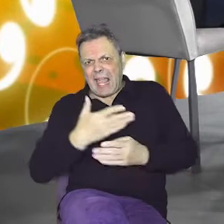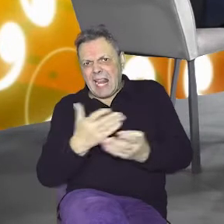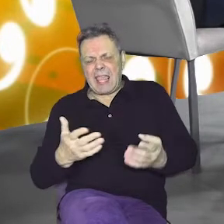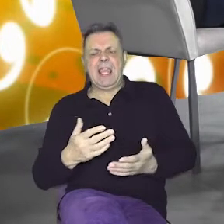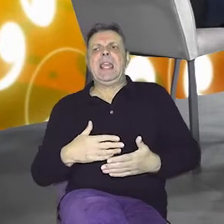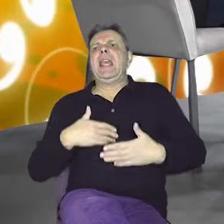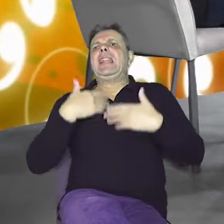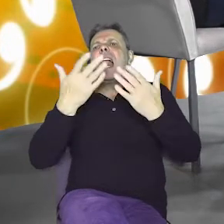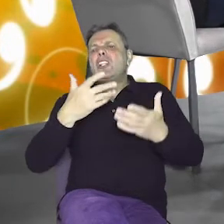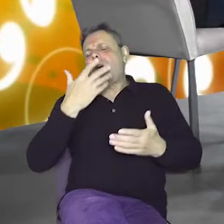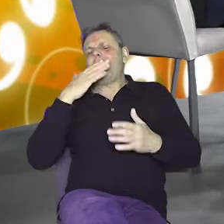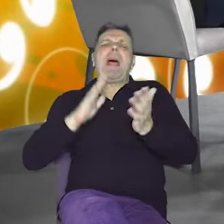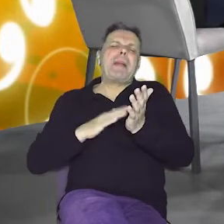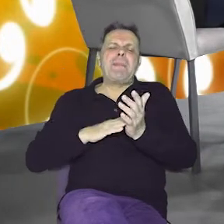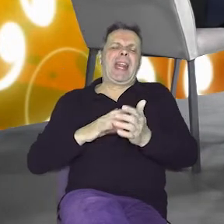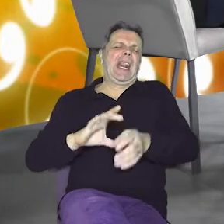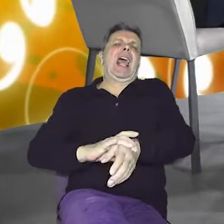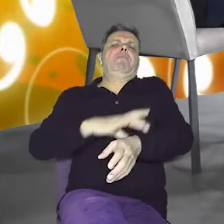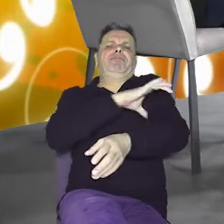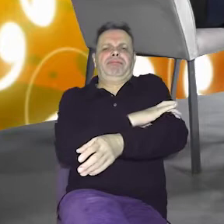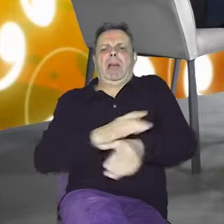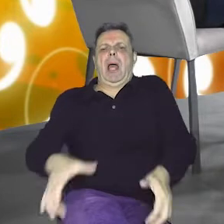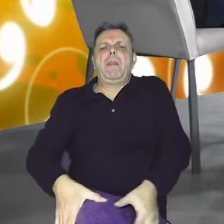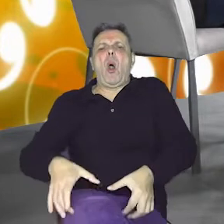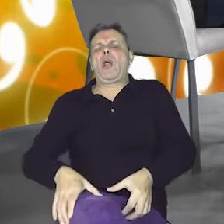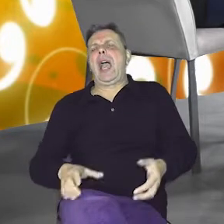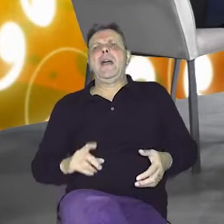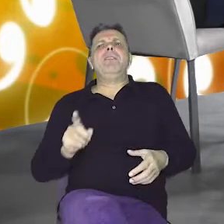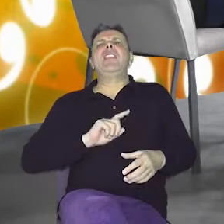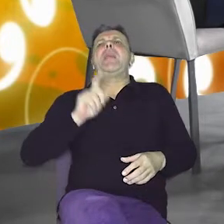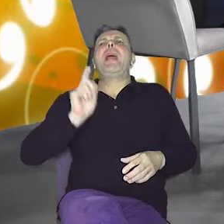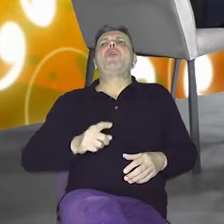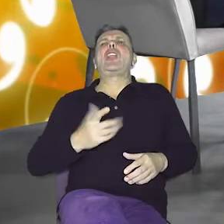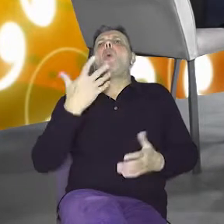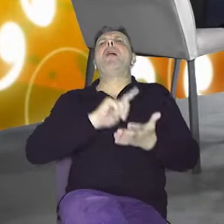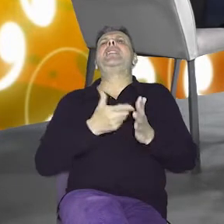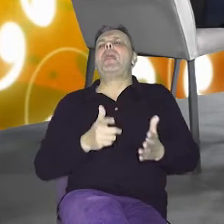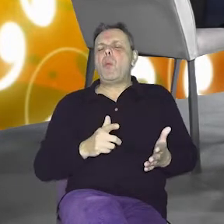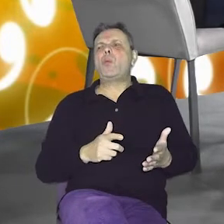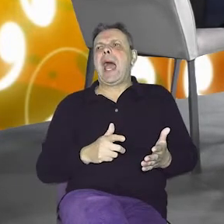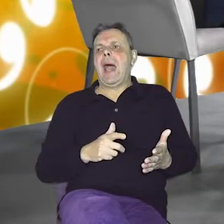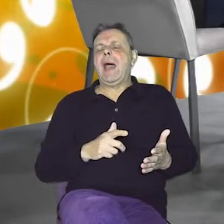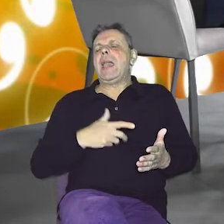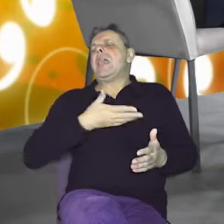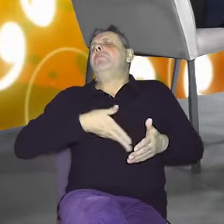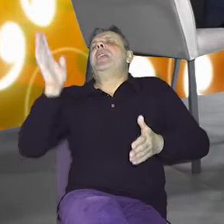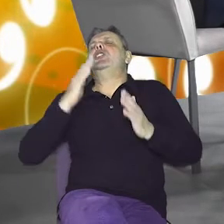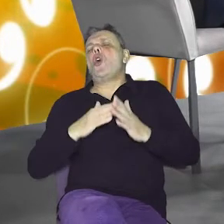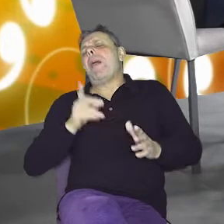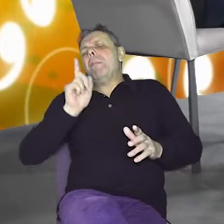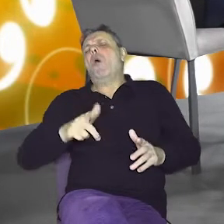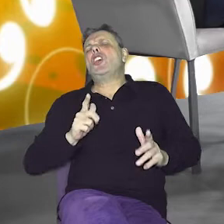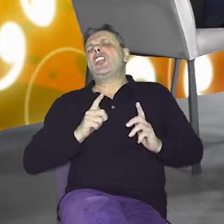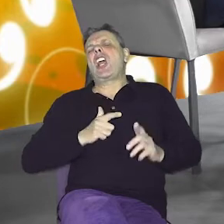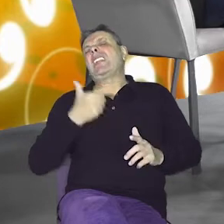vas, stavili su vam longetu na nogu, ne morate u 5 minuta imati prijevoz za doma, možete čekati 2-3 sata u krajnjem